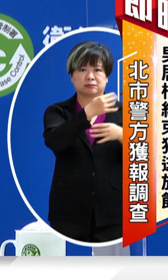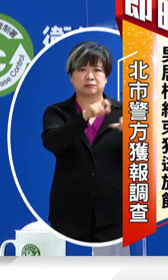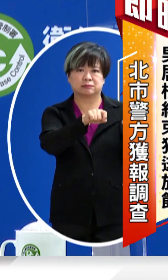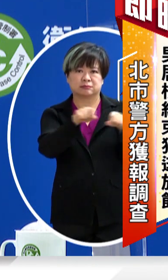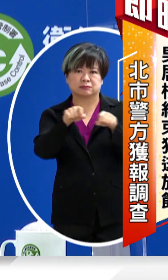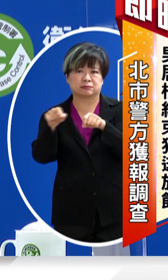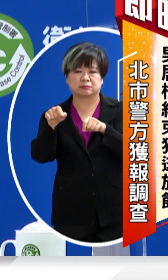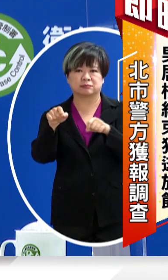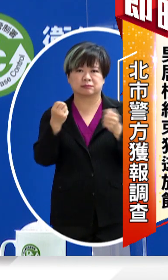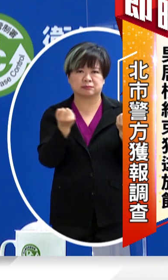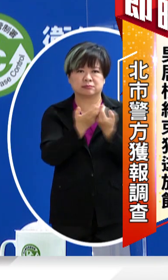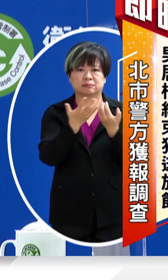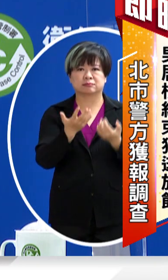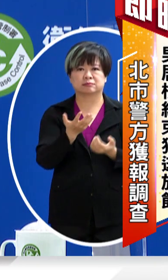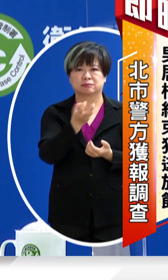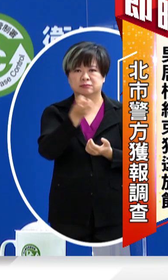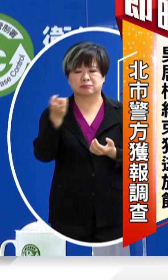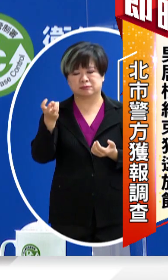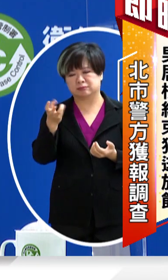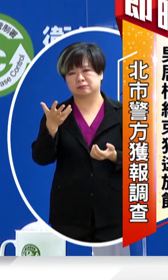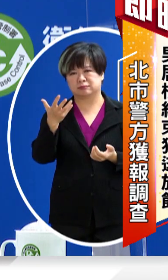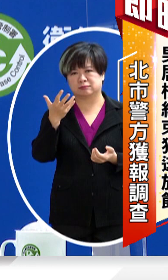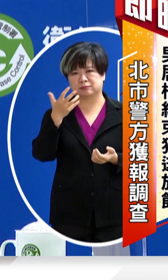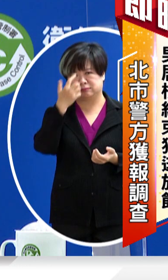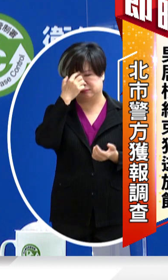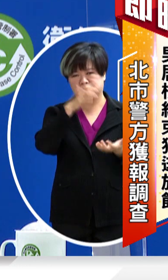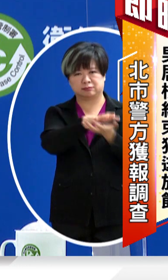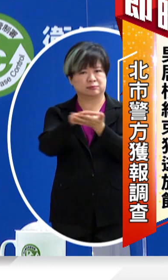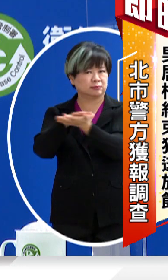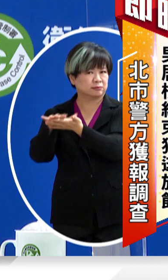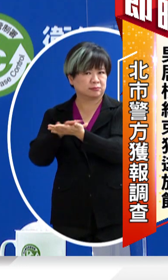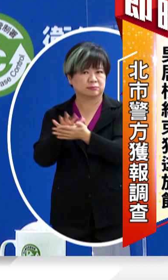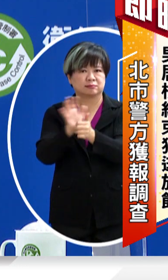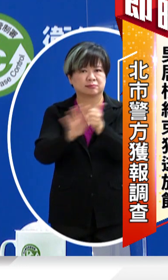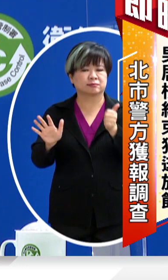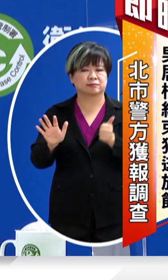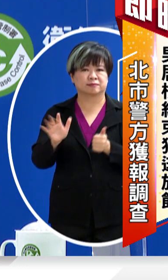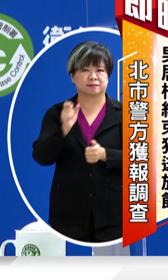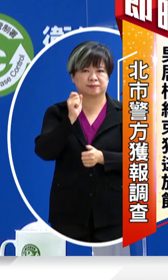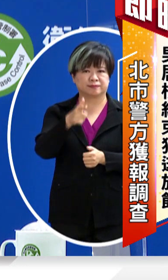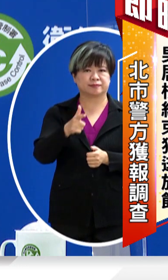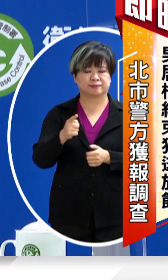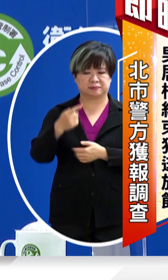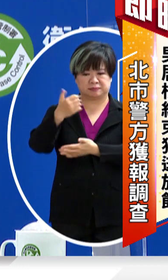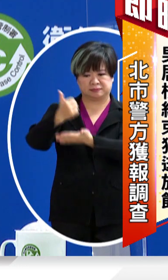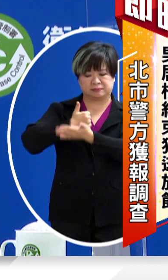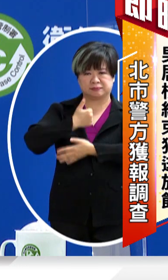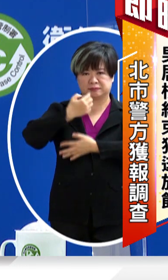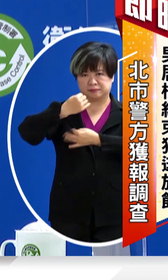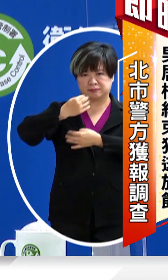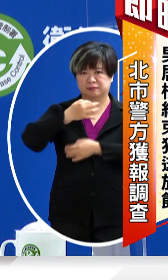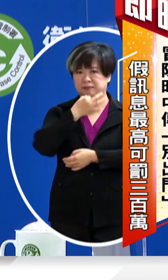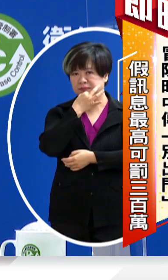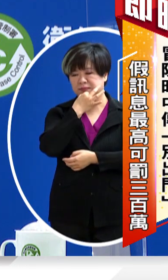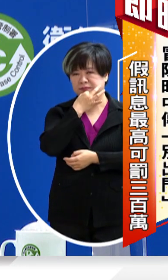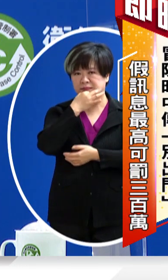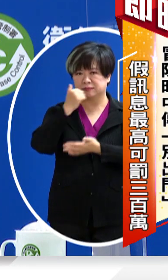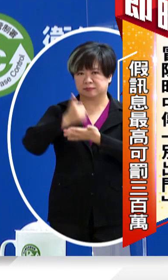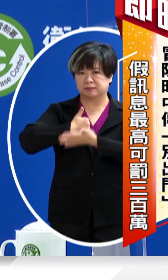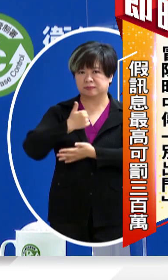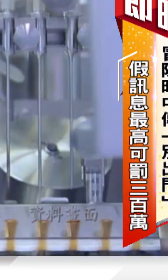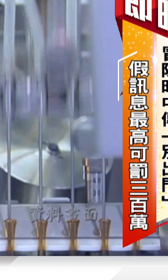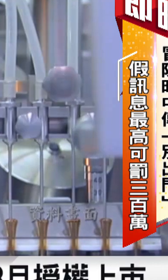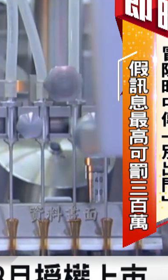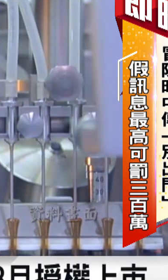发生一些小小的灾难的，这些当然都会影响到相关购买的一个时程，跟他进货的一个速